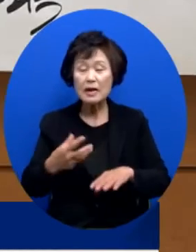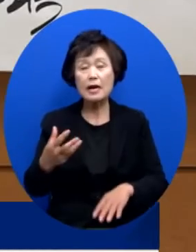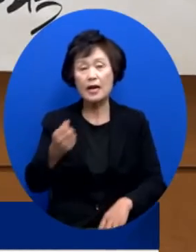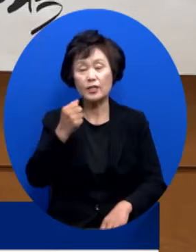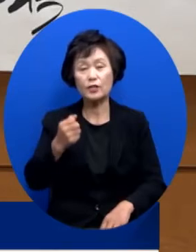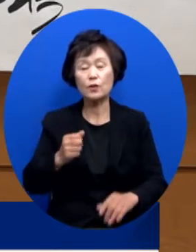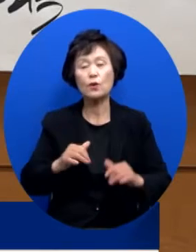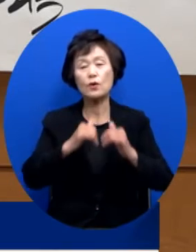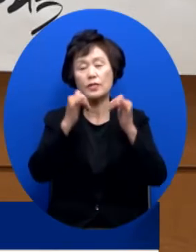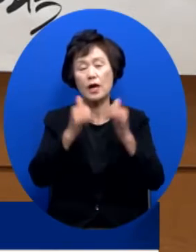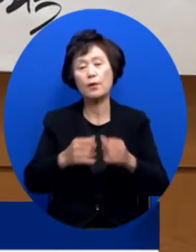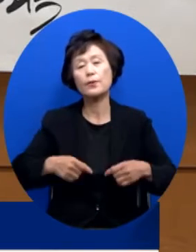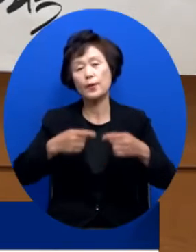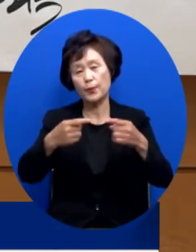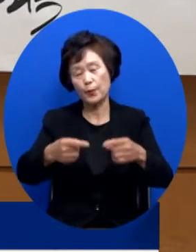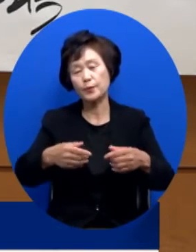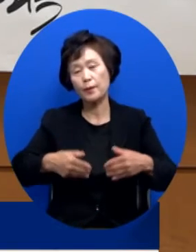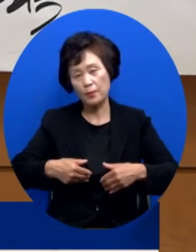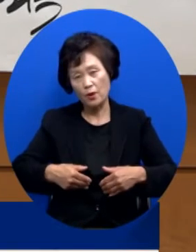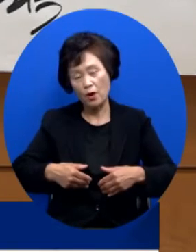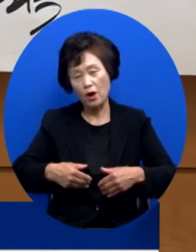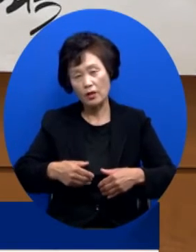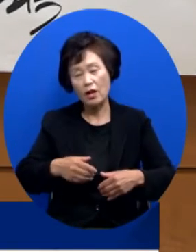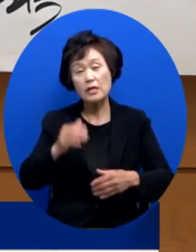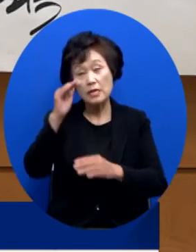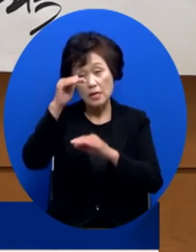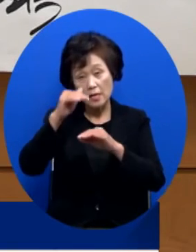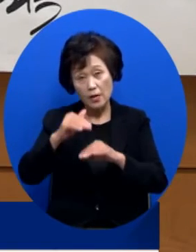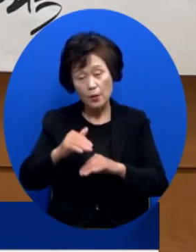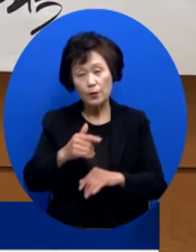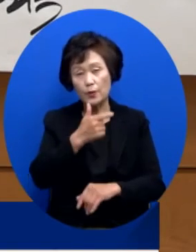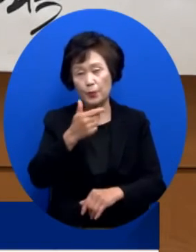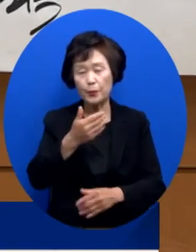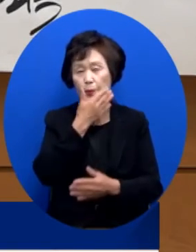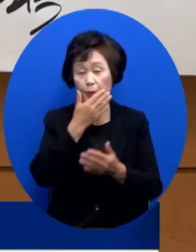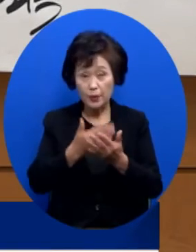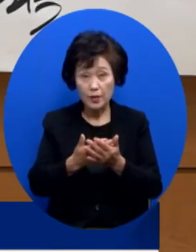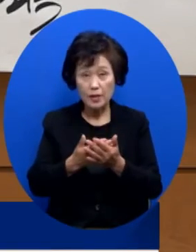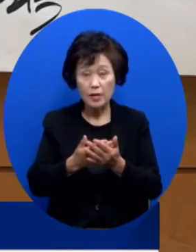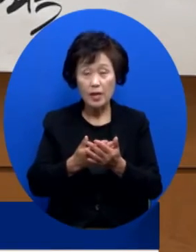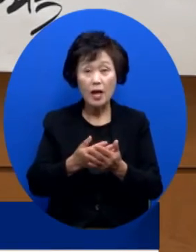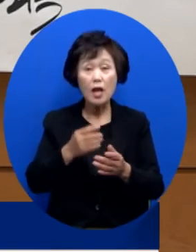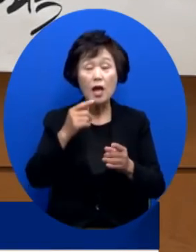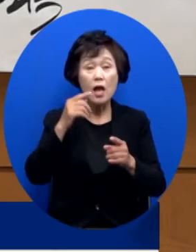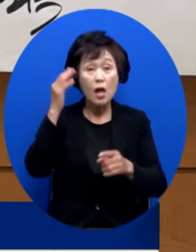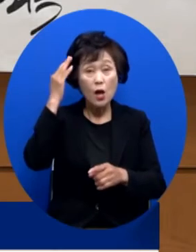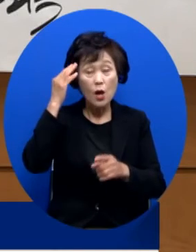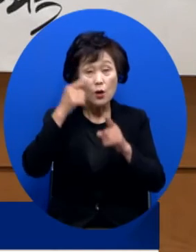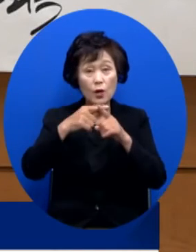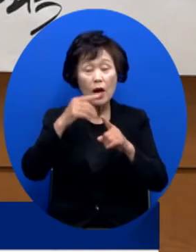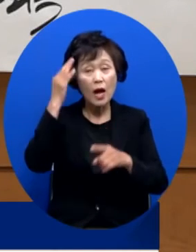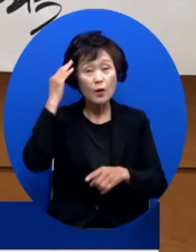이 메시지가 너무 귀했고 앞으로 한국교회가 이미 말씀 나왔지만